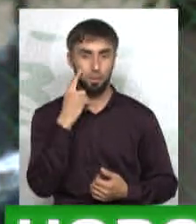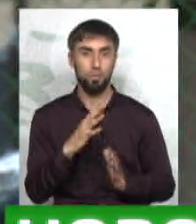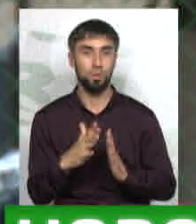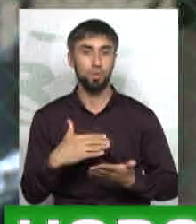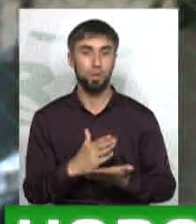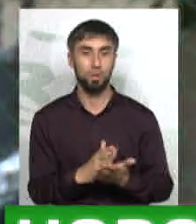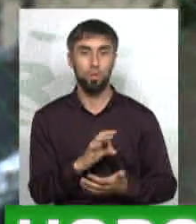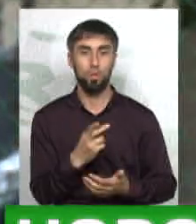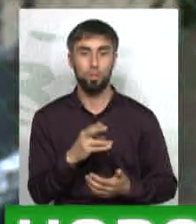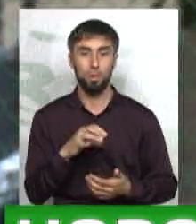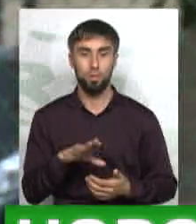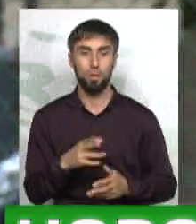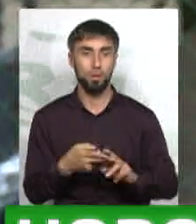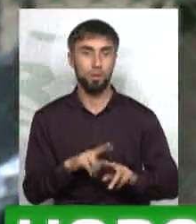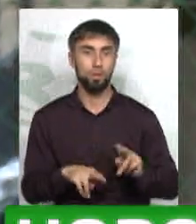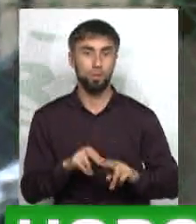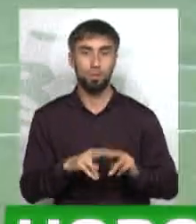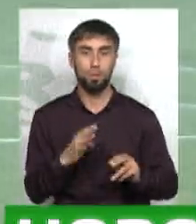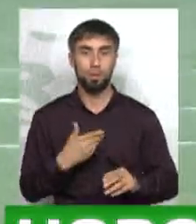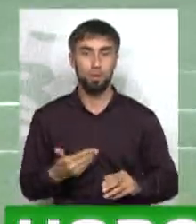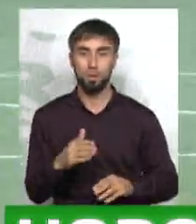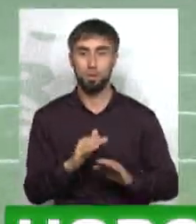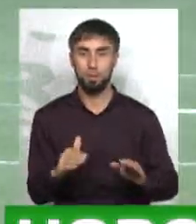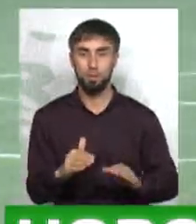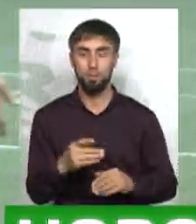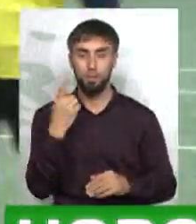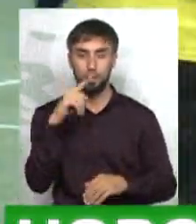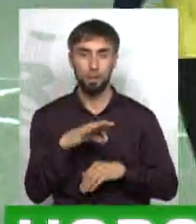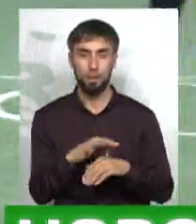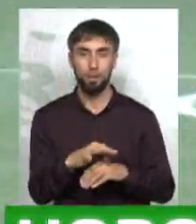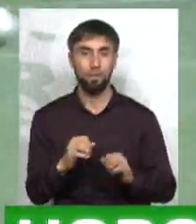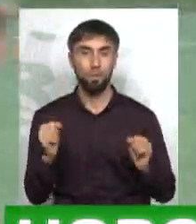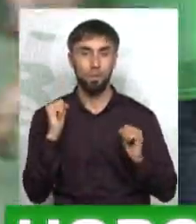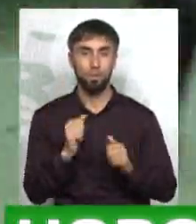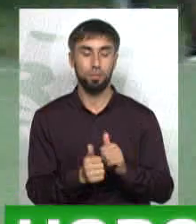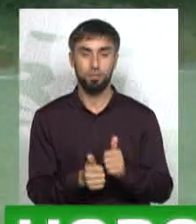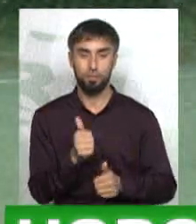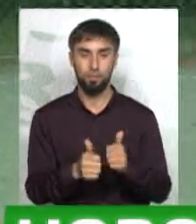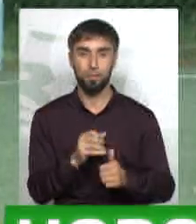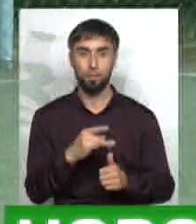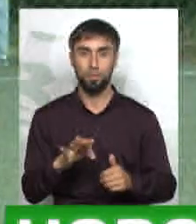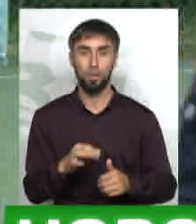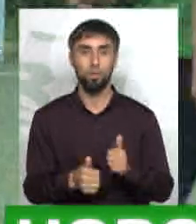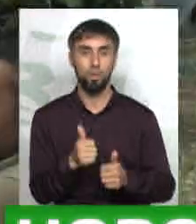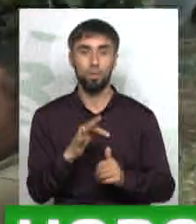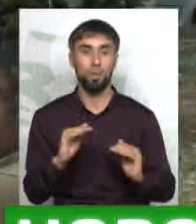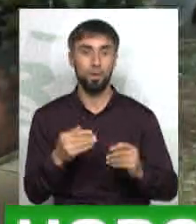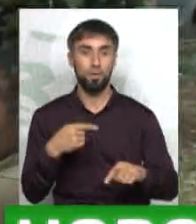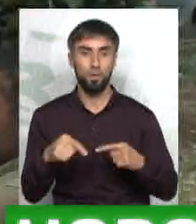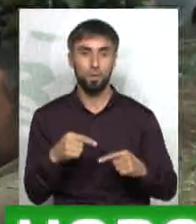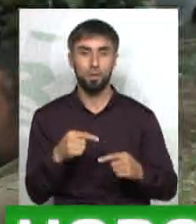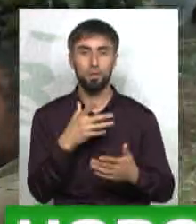часть объектов у нас с вами – это строится для наших детей. Инициатива проведения спортивных состязаний, а именно турнир по